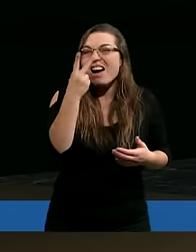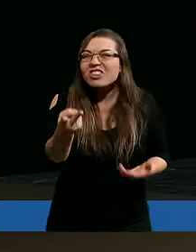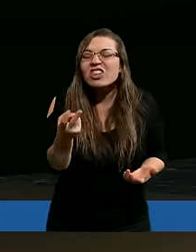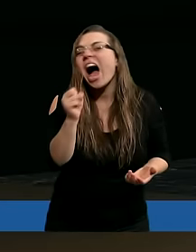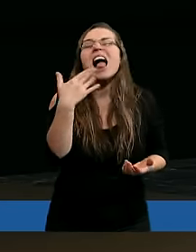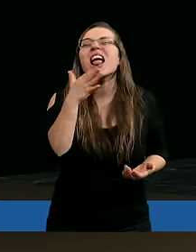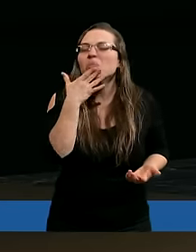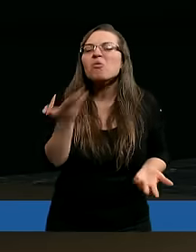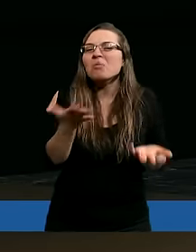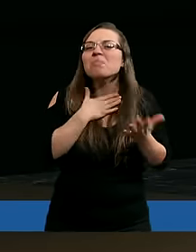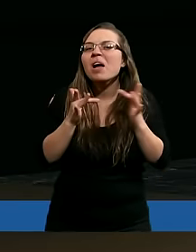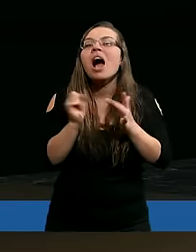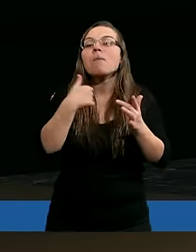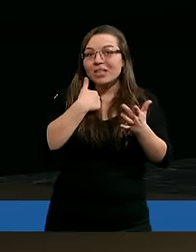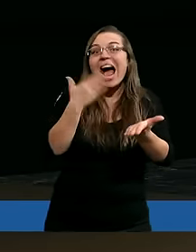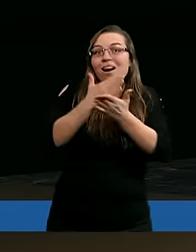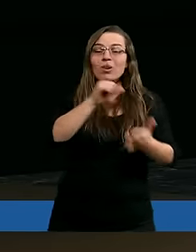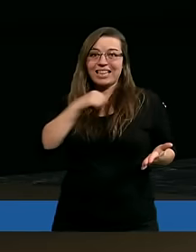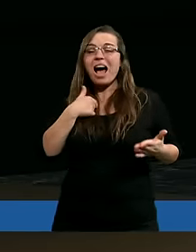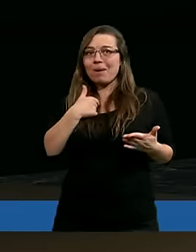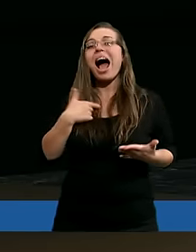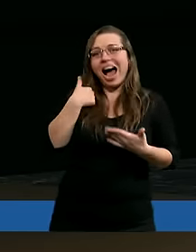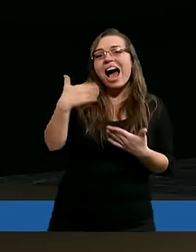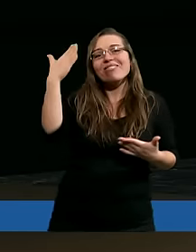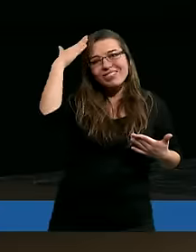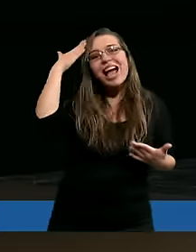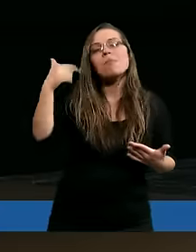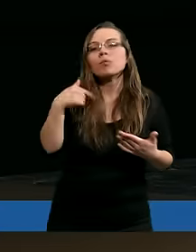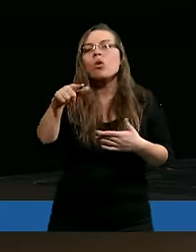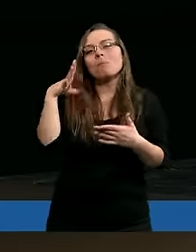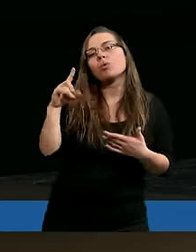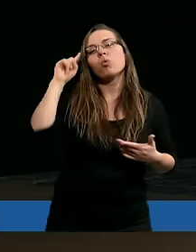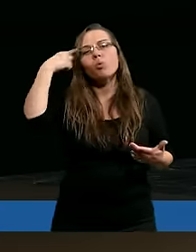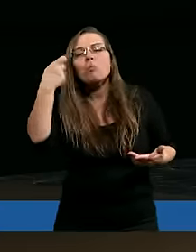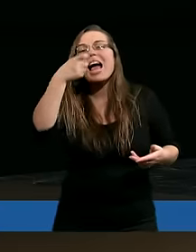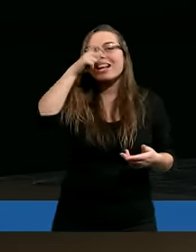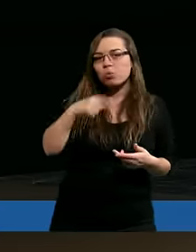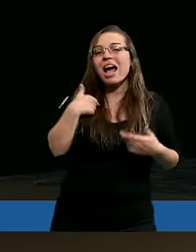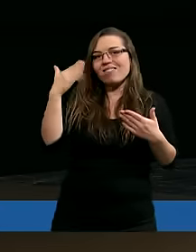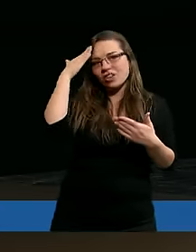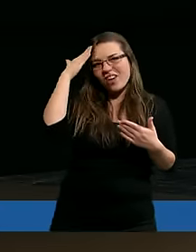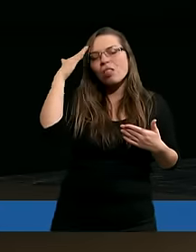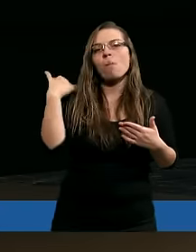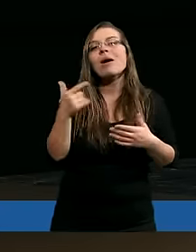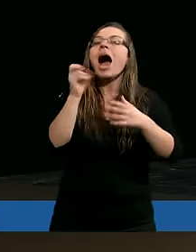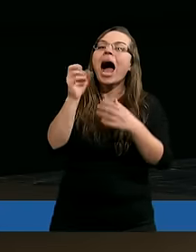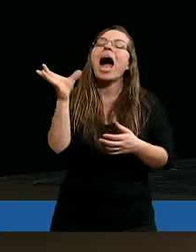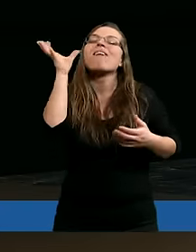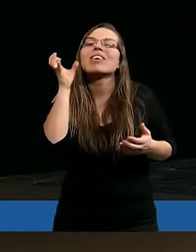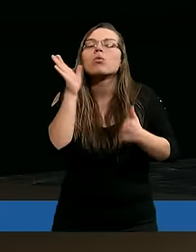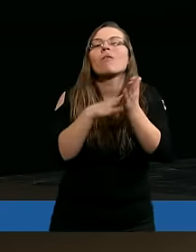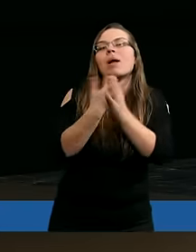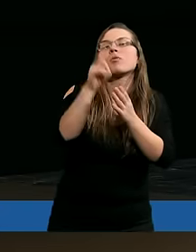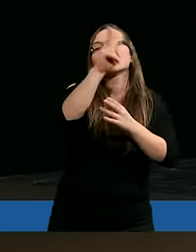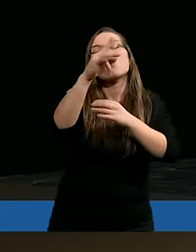mówiłem. No bo sama już widziałam, że to, co zrobiłam, to było głupie, tak? I wysłuchiwanie jakby